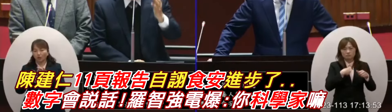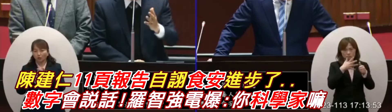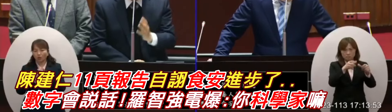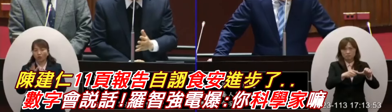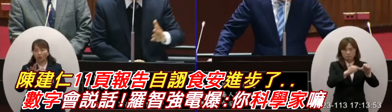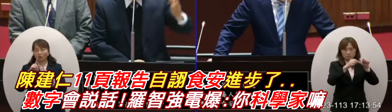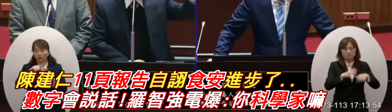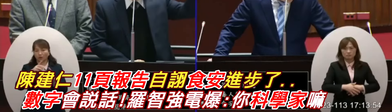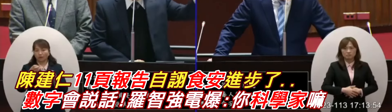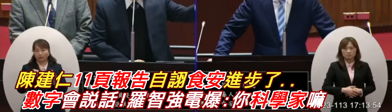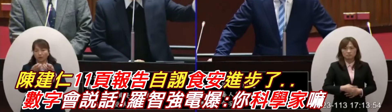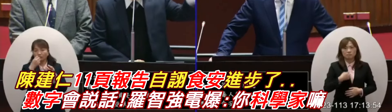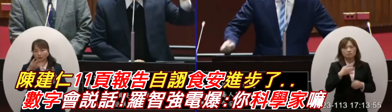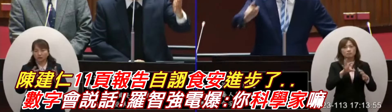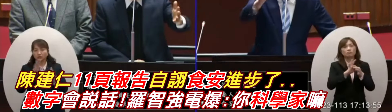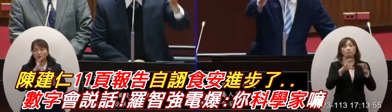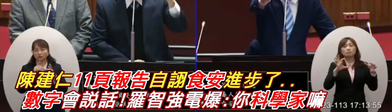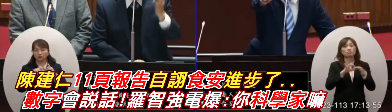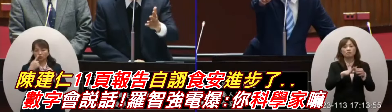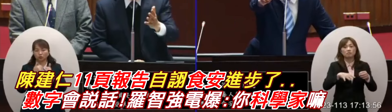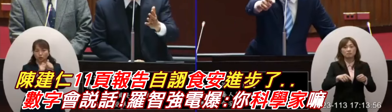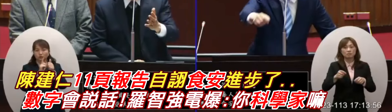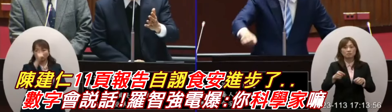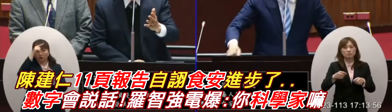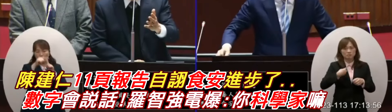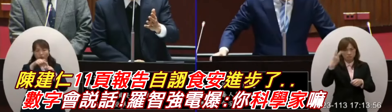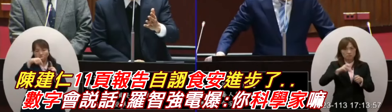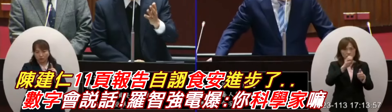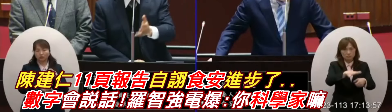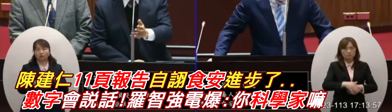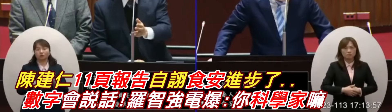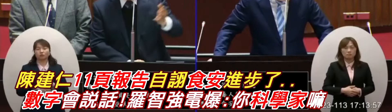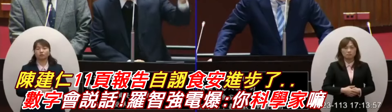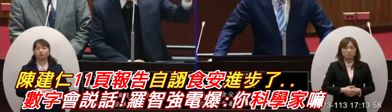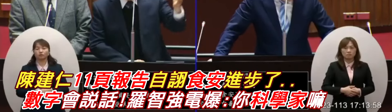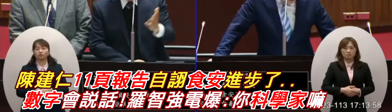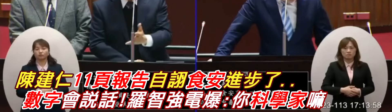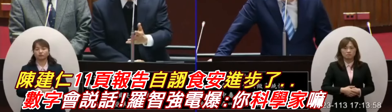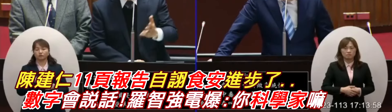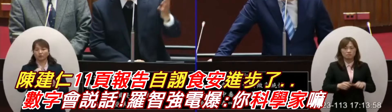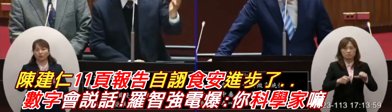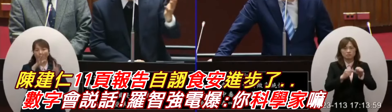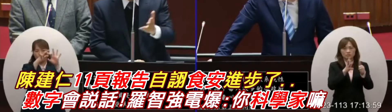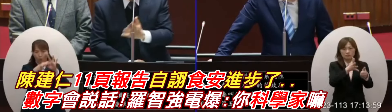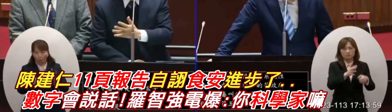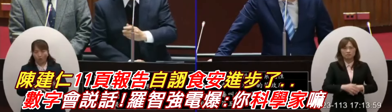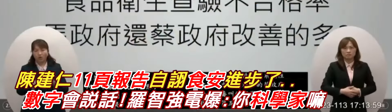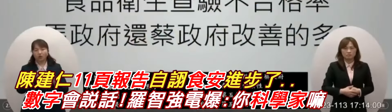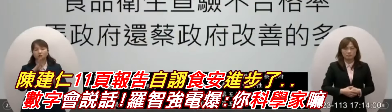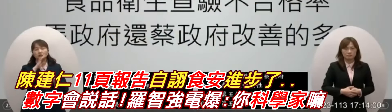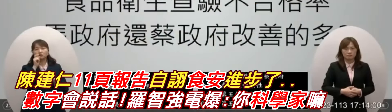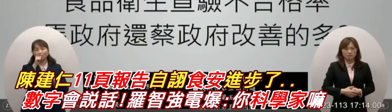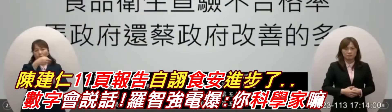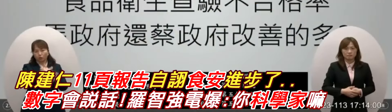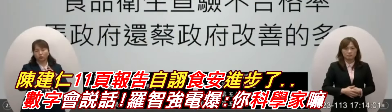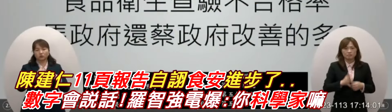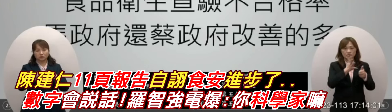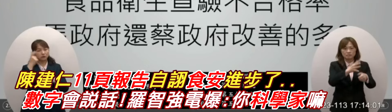果有一个食安事件从上游、中游、下游， 我再告诉你， 我再告诉你、啊、中游、下游都有的，叫做系统性的问题。 请